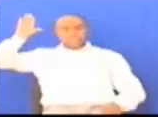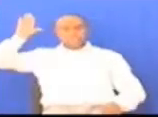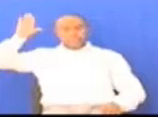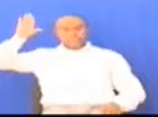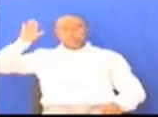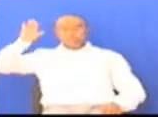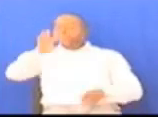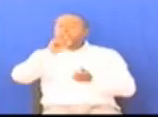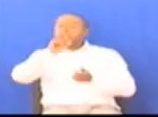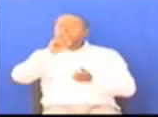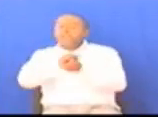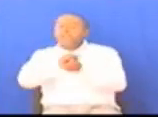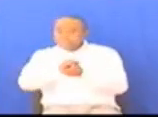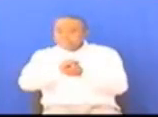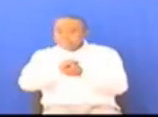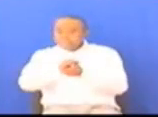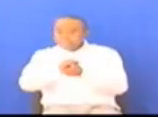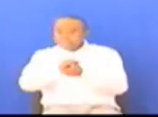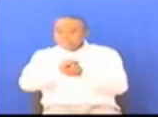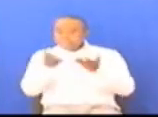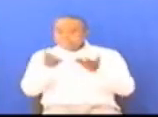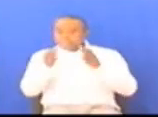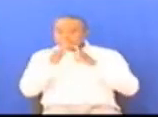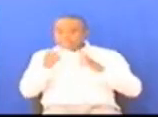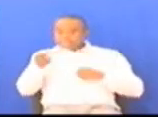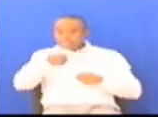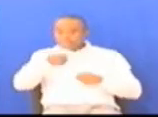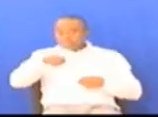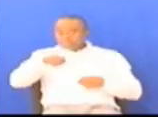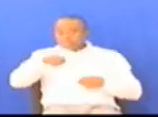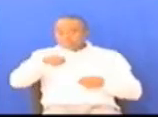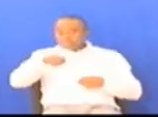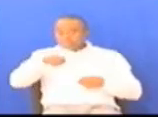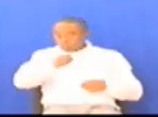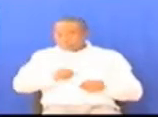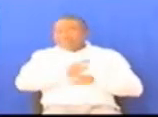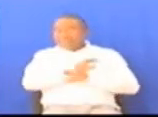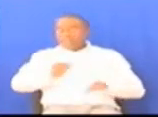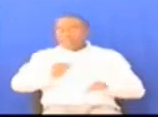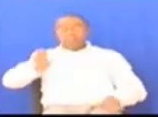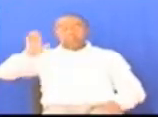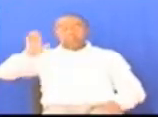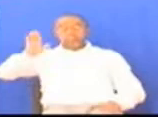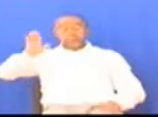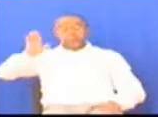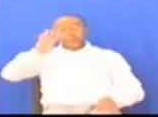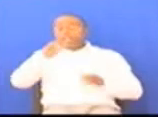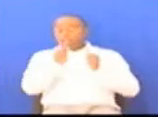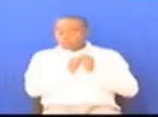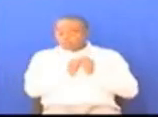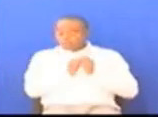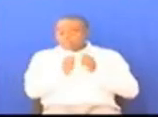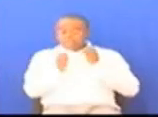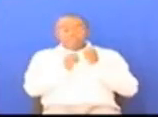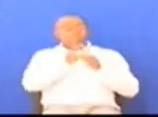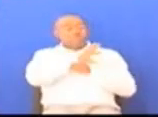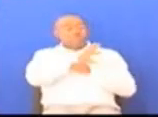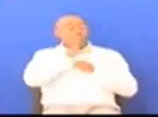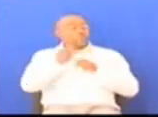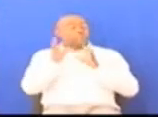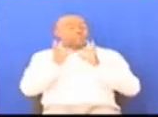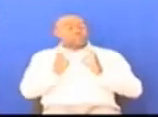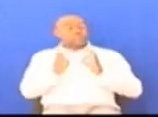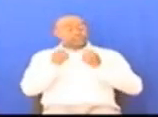Na ni vyema tukajua sote tumeapa kuitii katiba. Mazuri anayoyafanya mheshimiwa rais